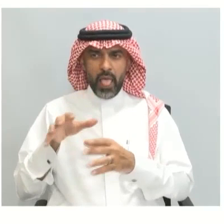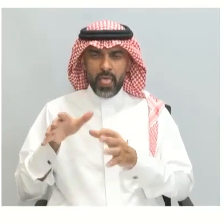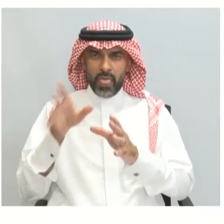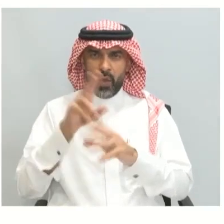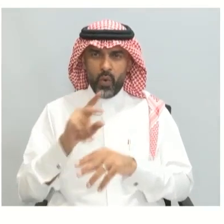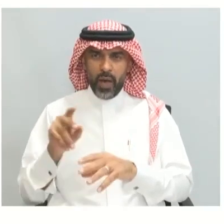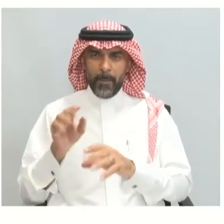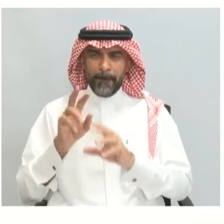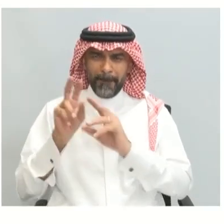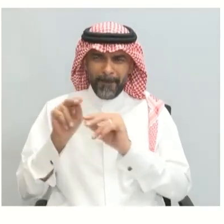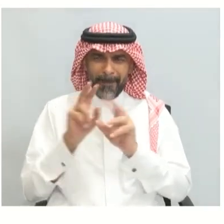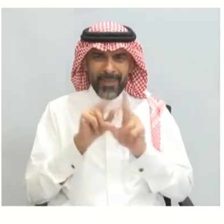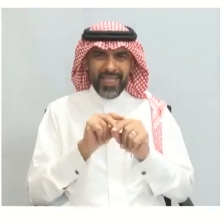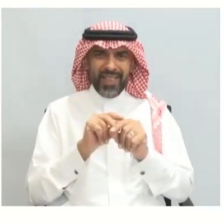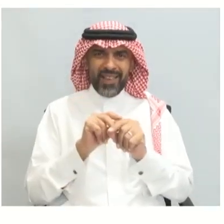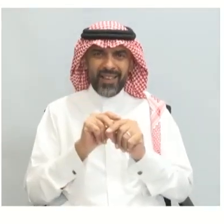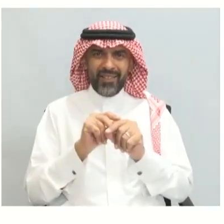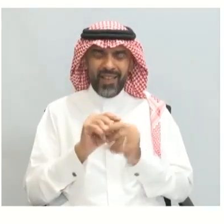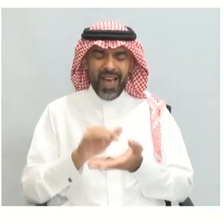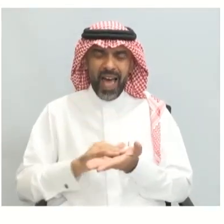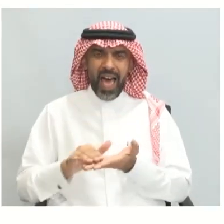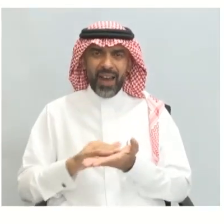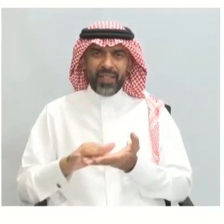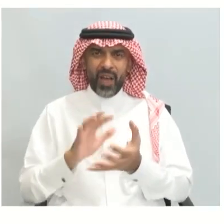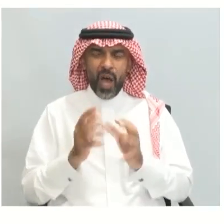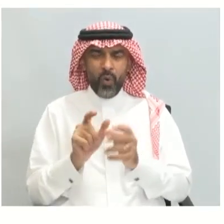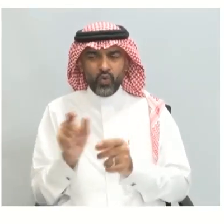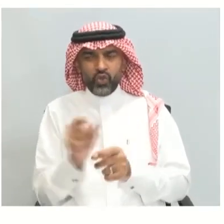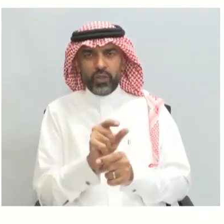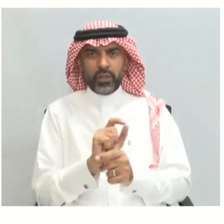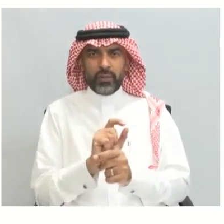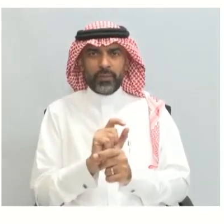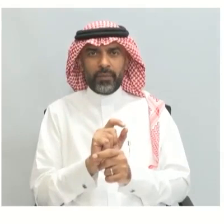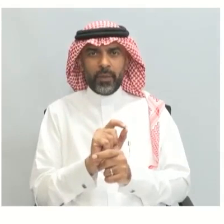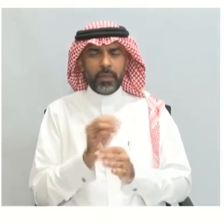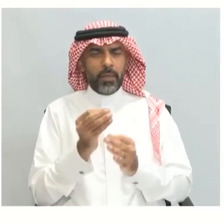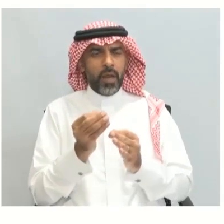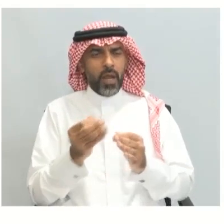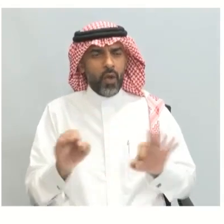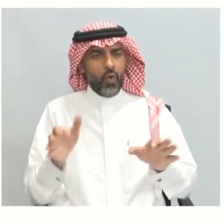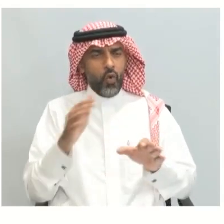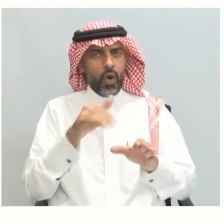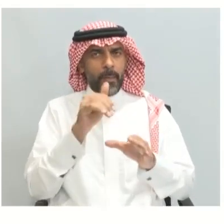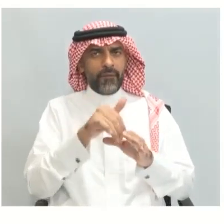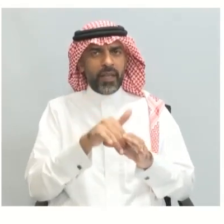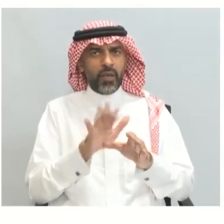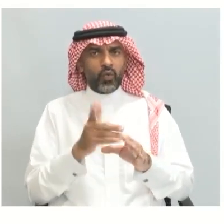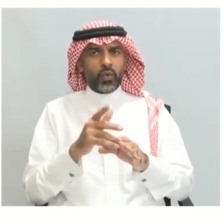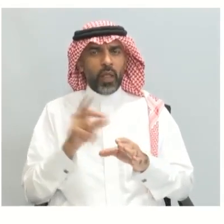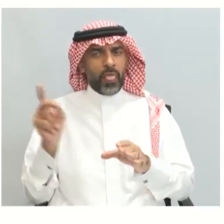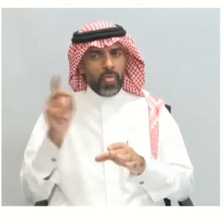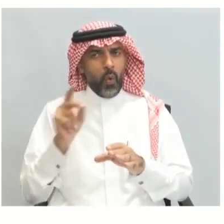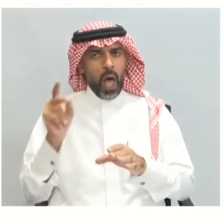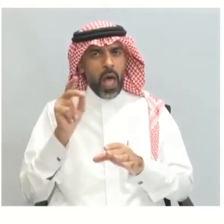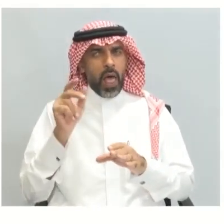ان نمثل لسطح الارض او لجزء منه بجميع ما فيه من ظواهر